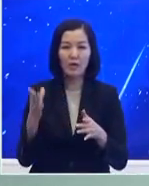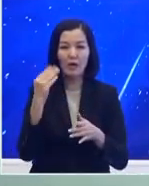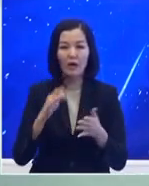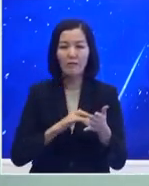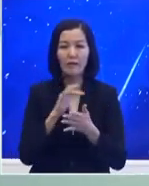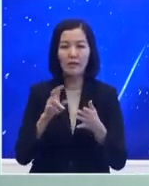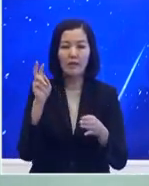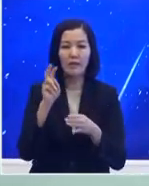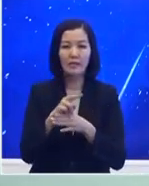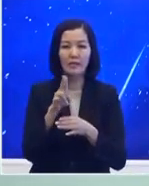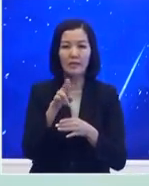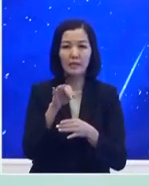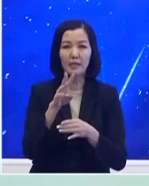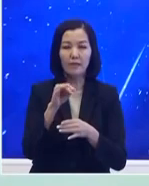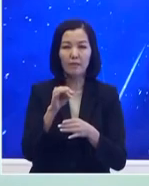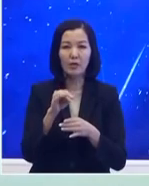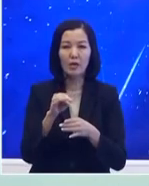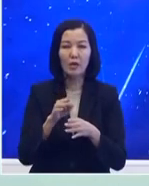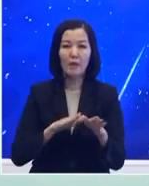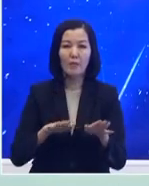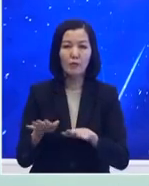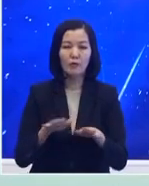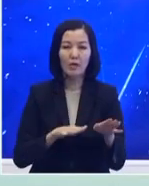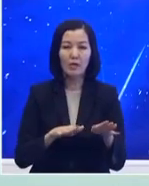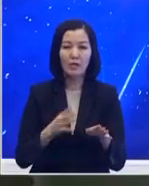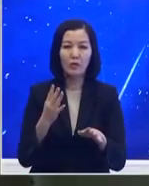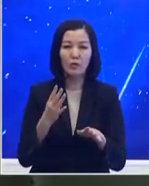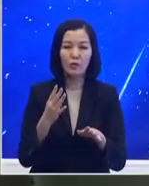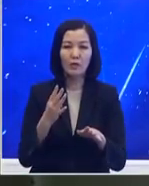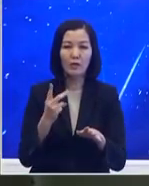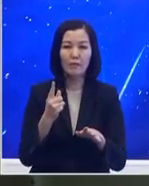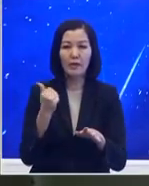келіп, Димаш мұз айдынында аптасына 4 рет дайындалады.